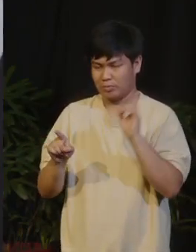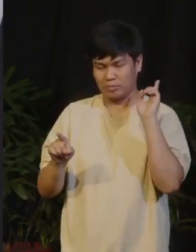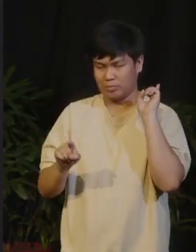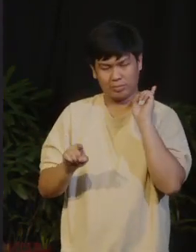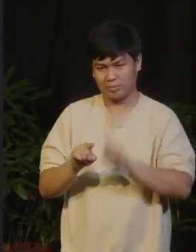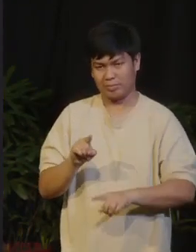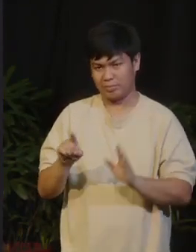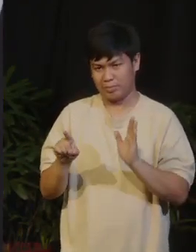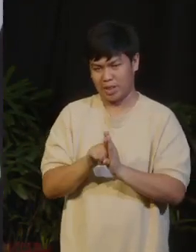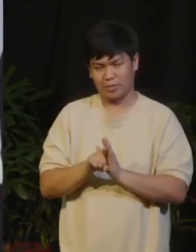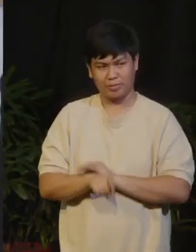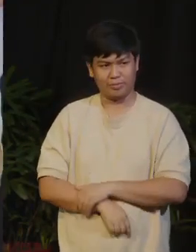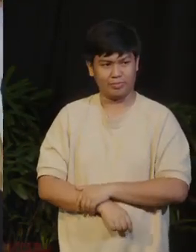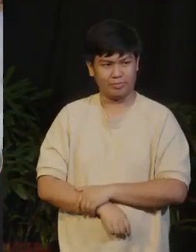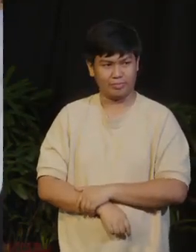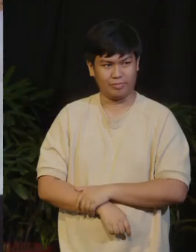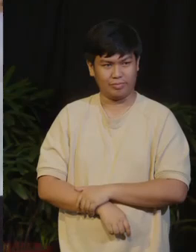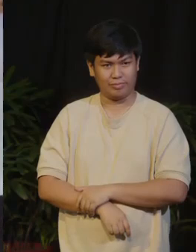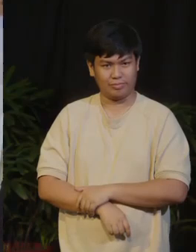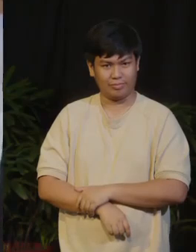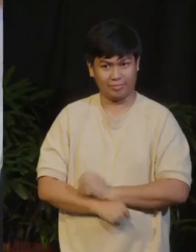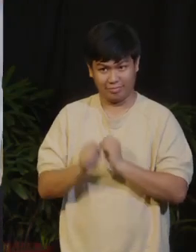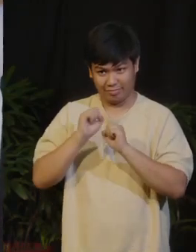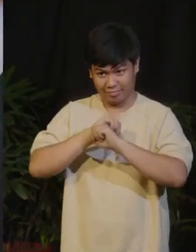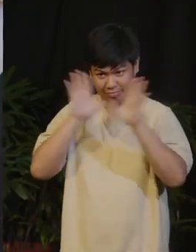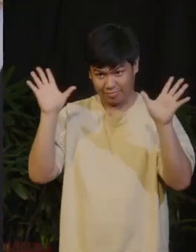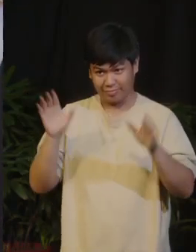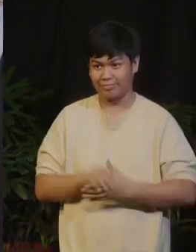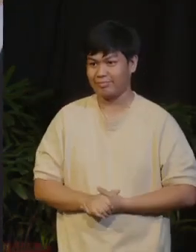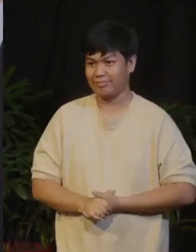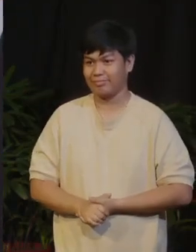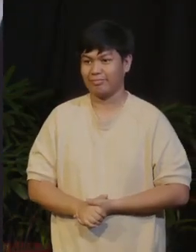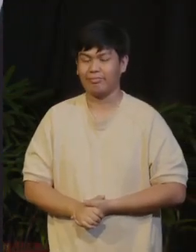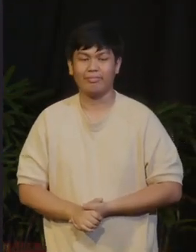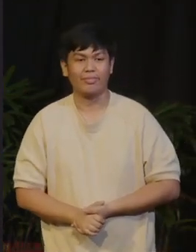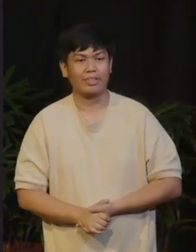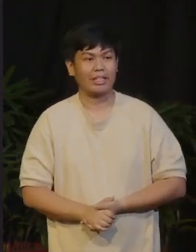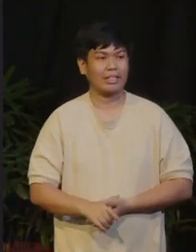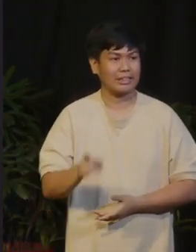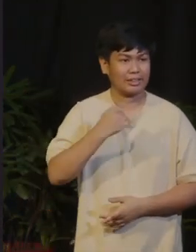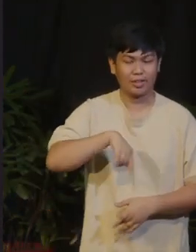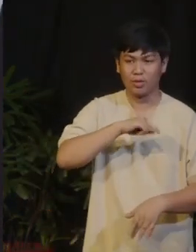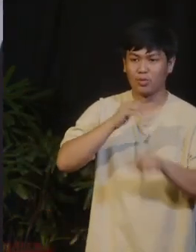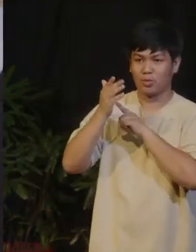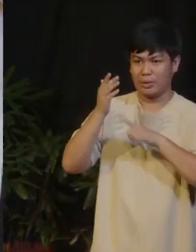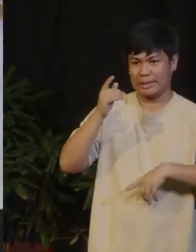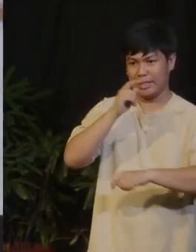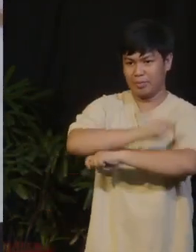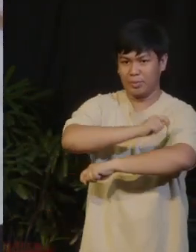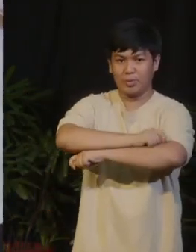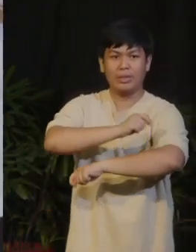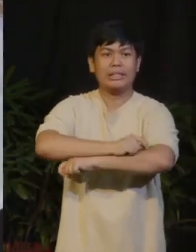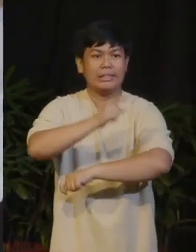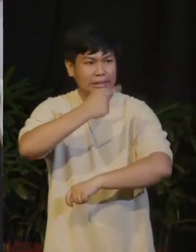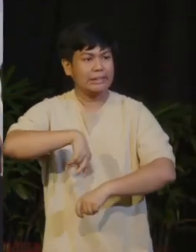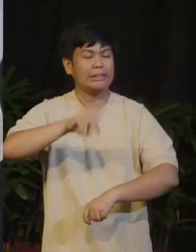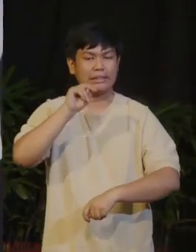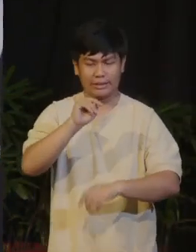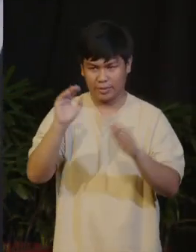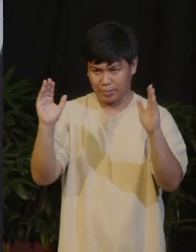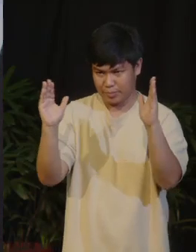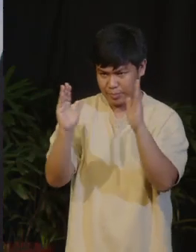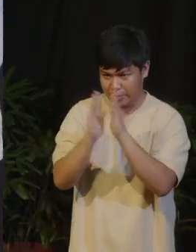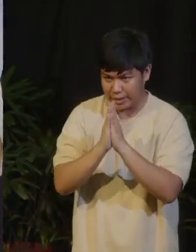So sa ating pag-uumpisa ng ating banal na hapunan, ang gagawin muna natin mga kapatid, tayo